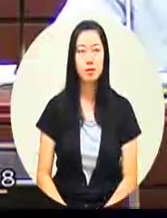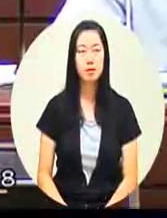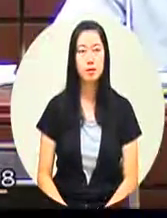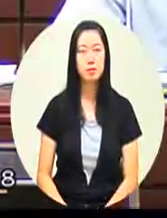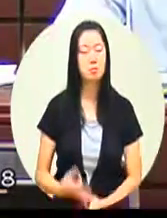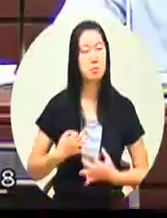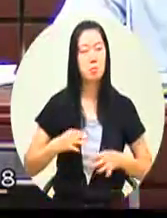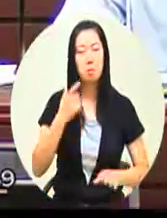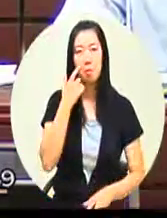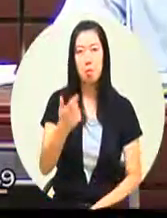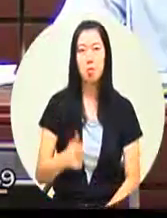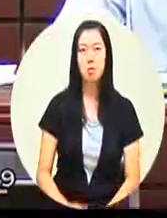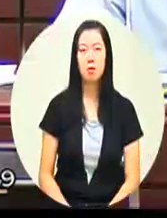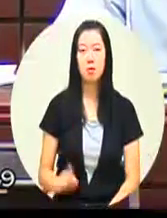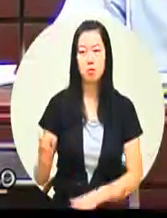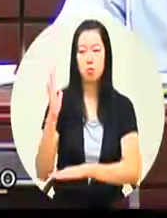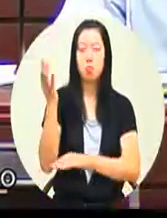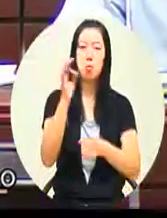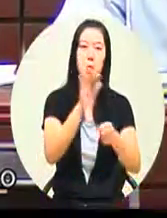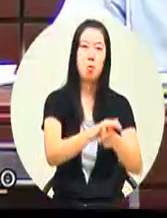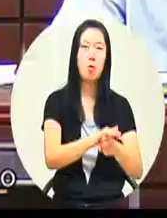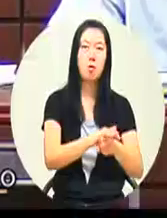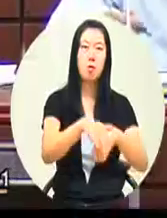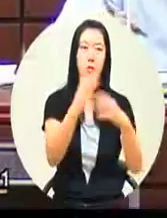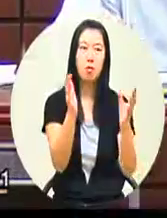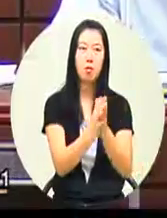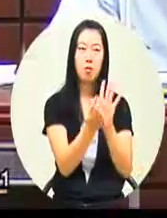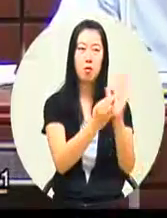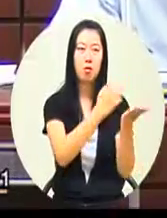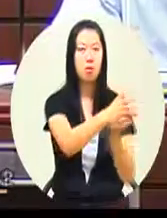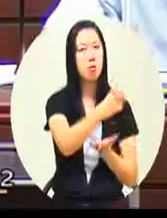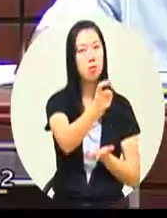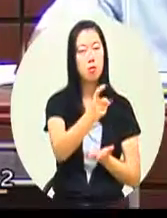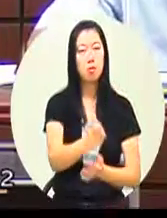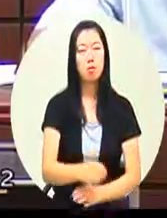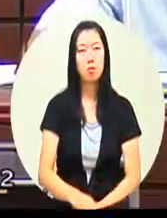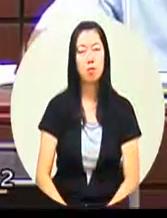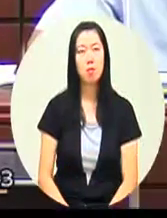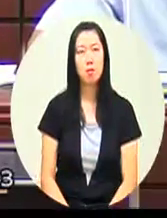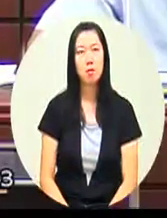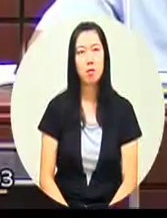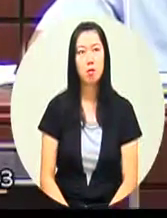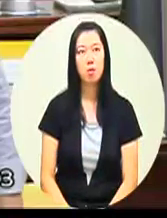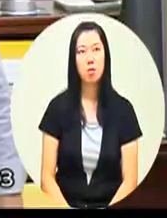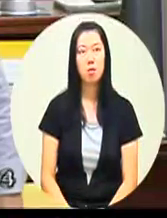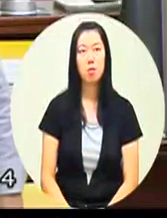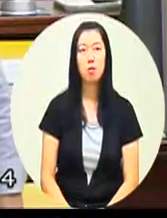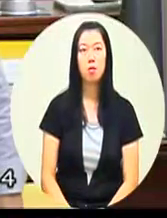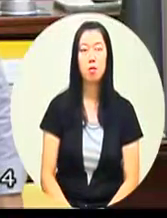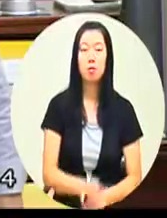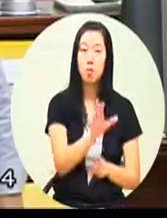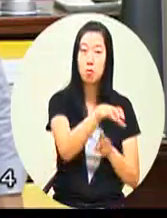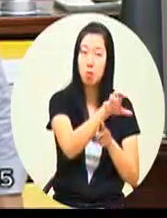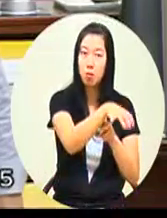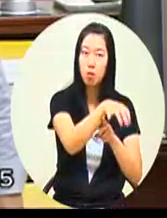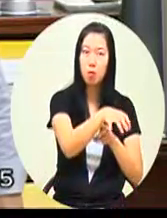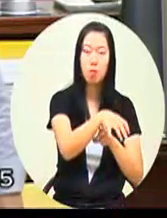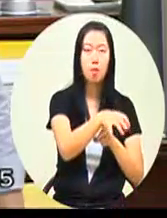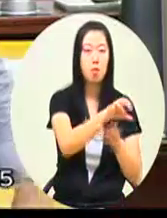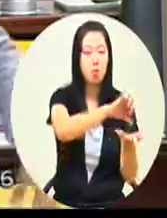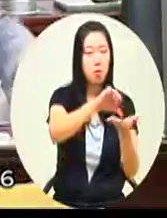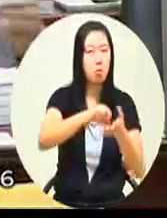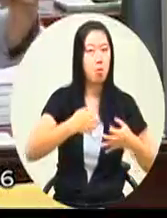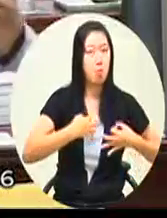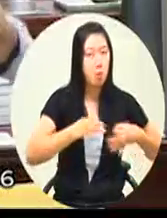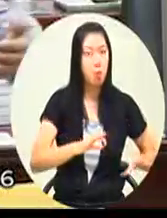不是说我们用救济金这个方式可以去补偿。 所以农损跟救济金是两个概念呢，实际损失是另外一个。从